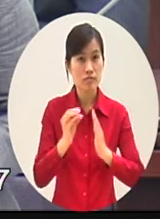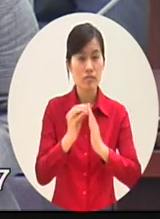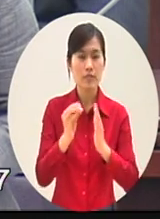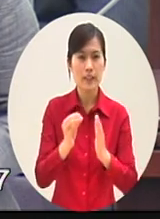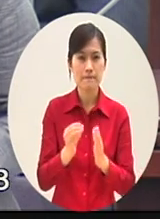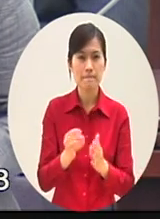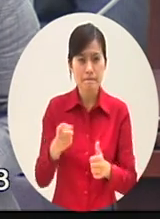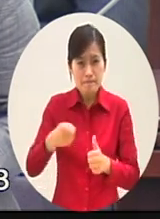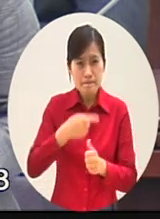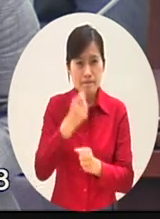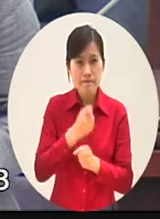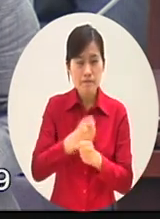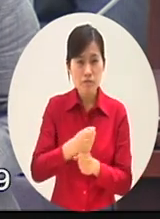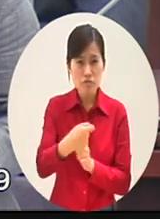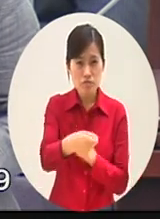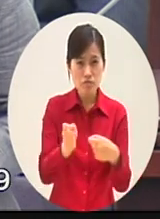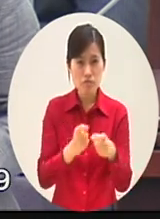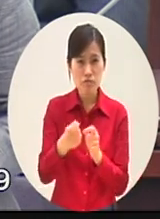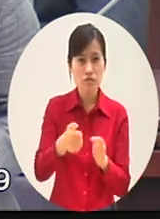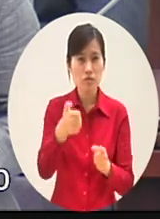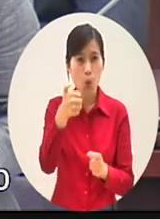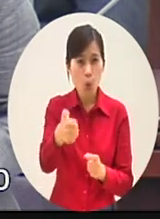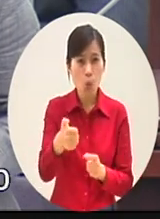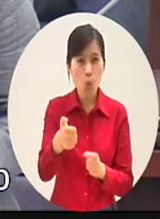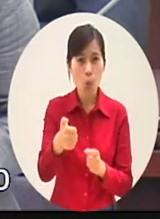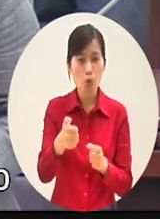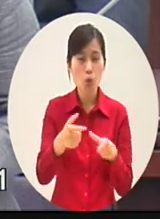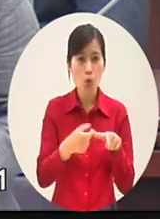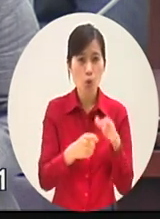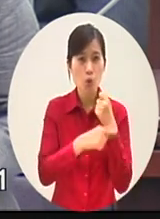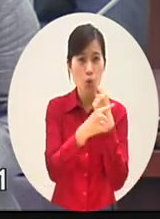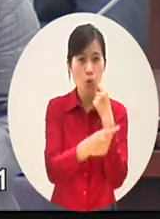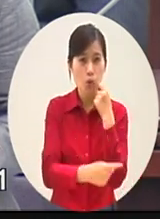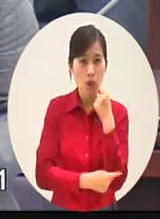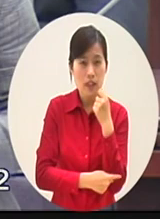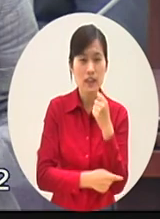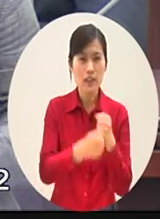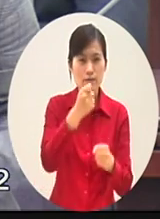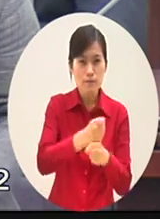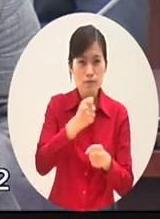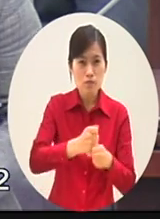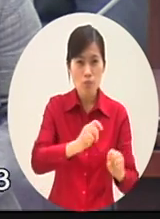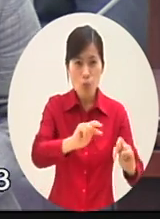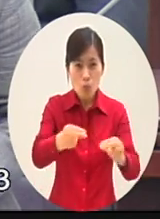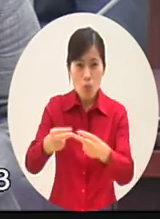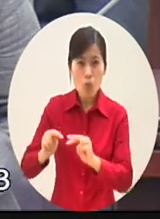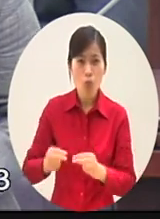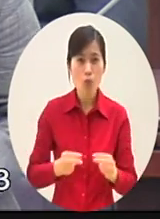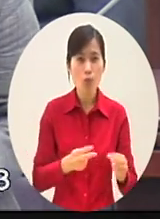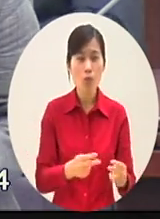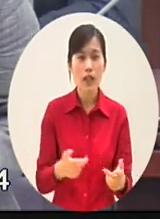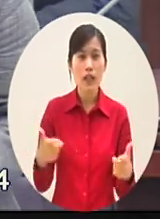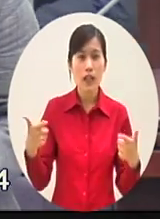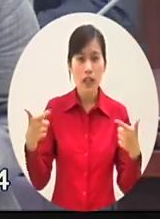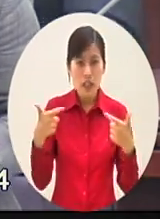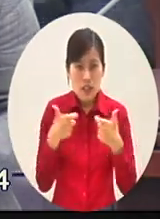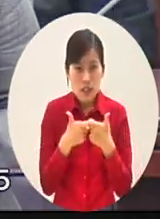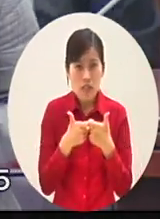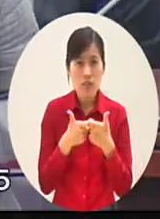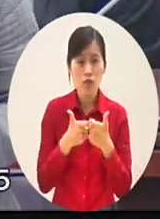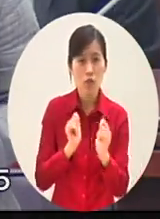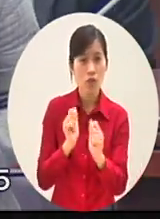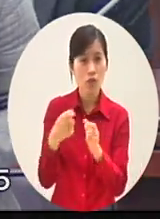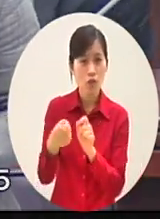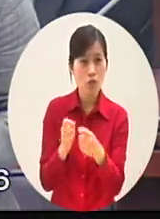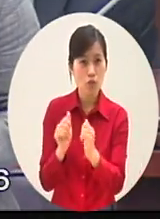先把附近方圆大概是50到100公尺的部分做一下整顿，可以结合附近的社区哈来做整顿，那